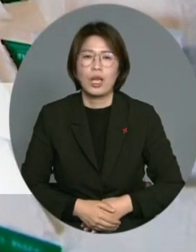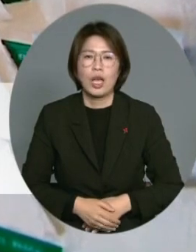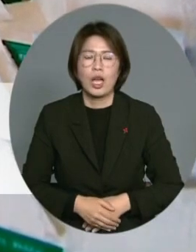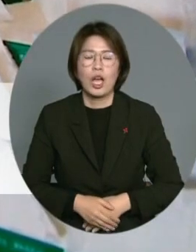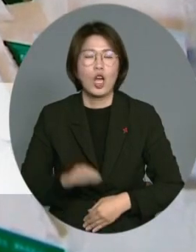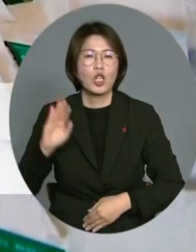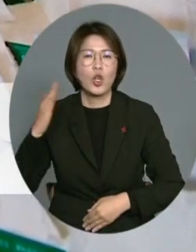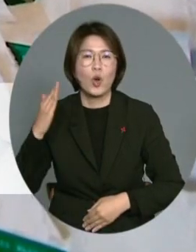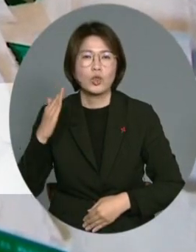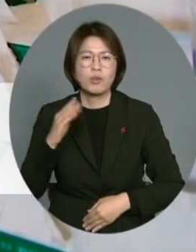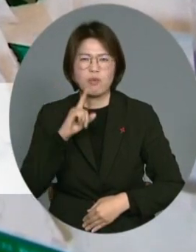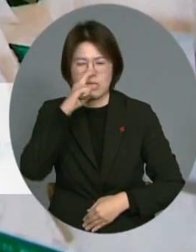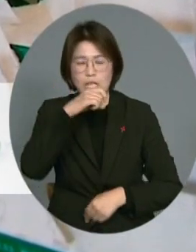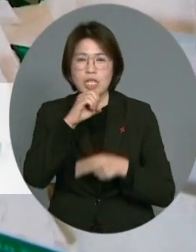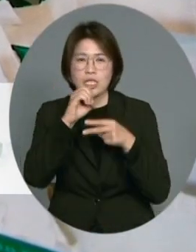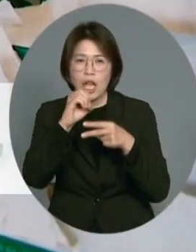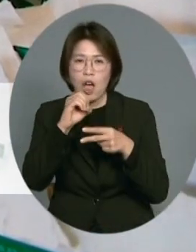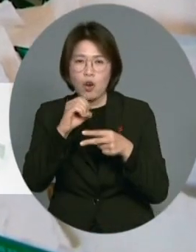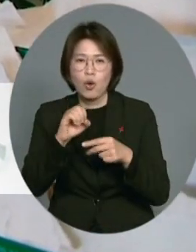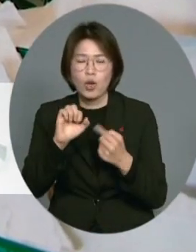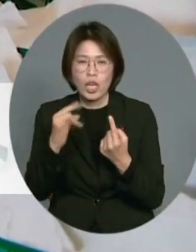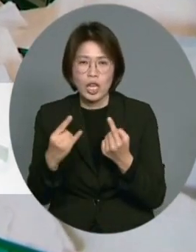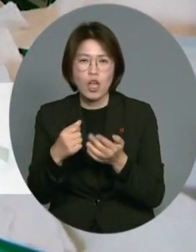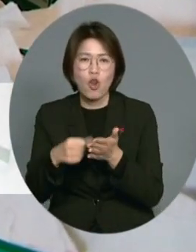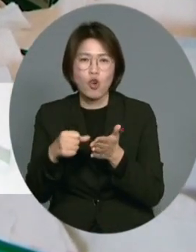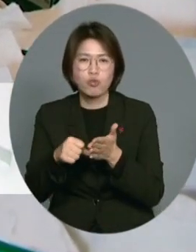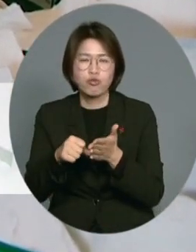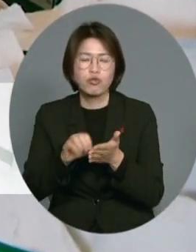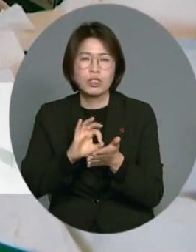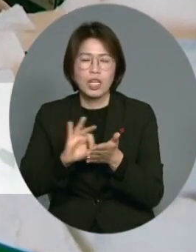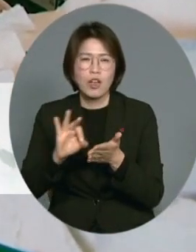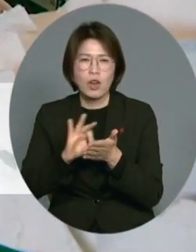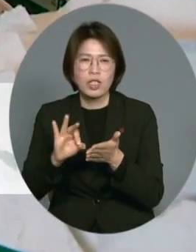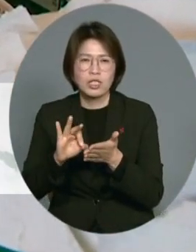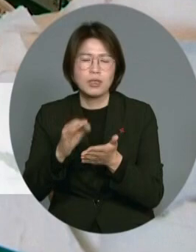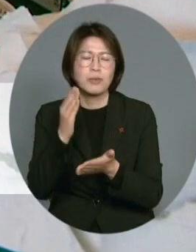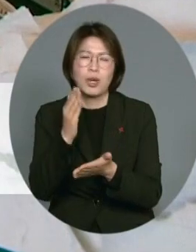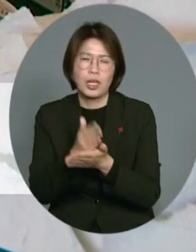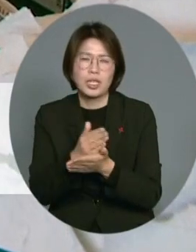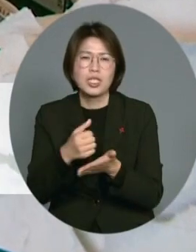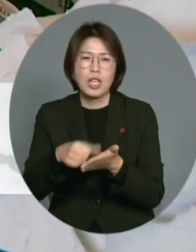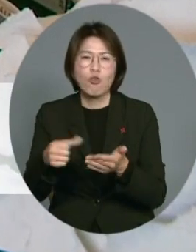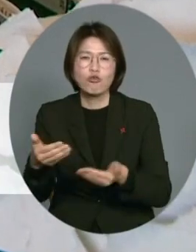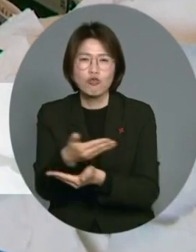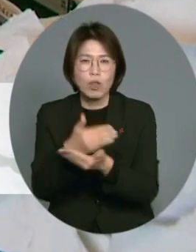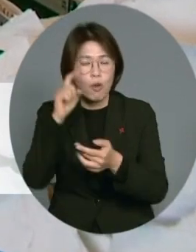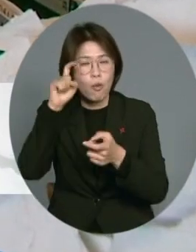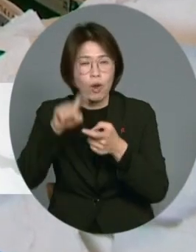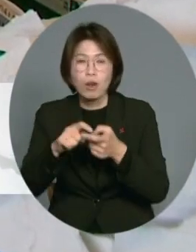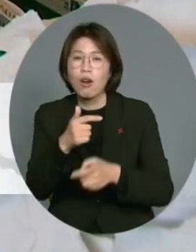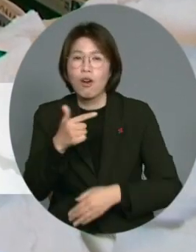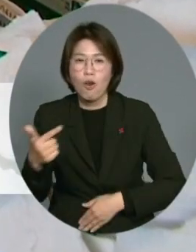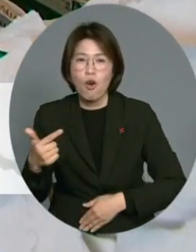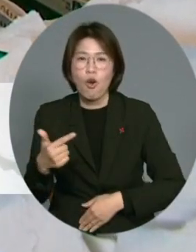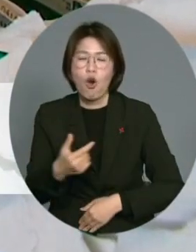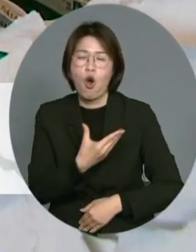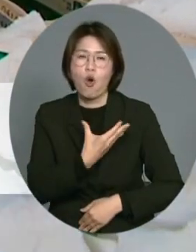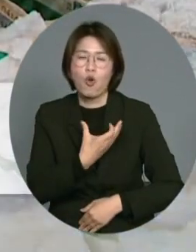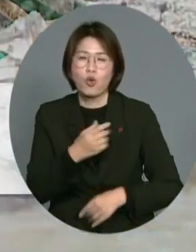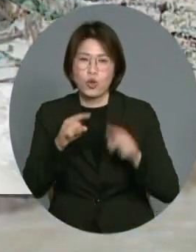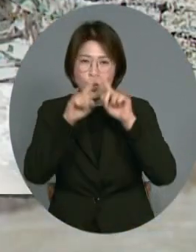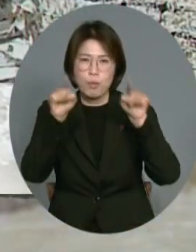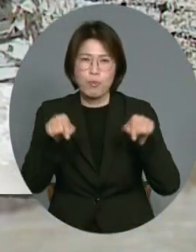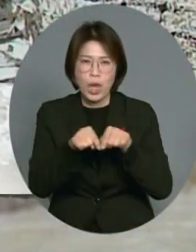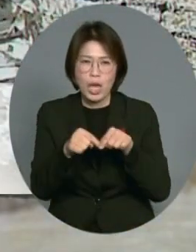요즘 제로 웨이스트나 일회용품 쓰지 않기 등 자원순환에 대한 관심이 높습니다. 특히 우유팩은